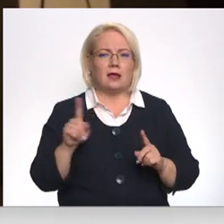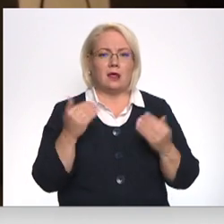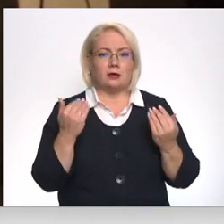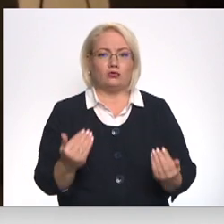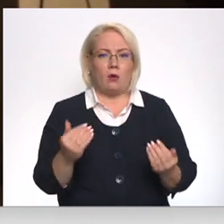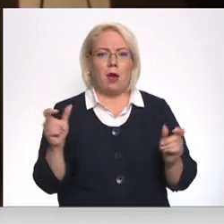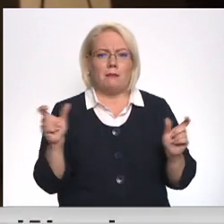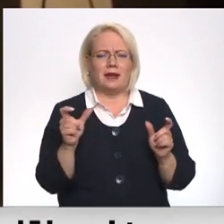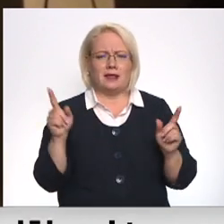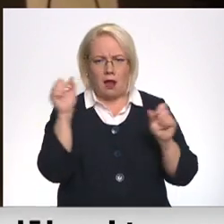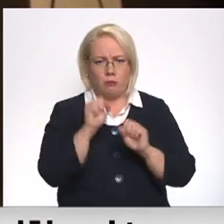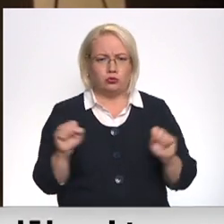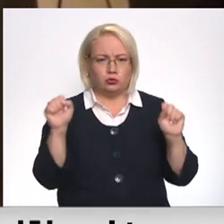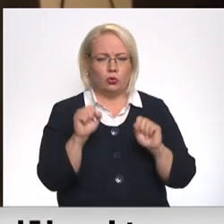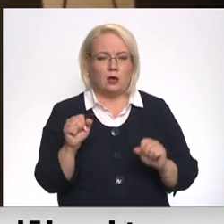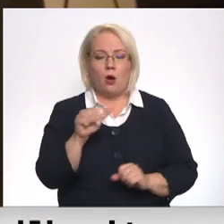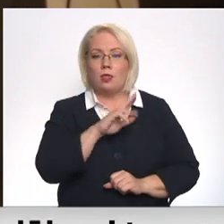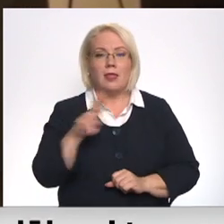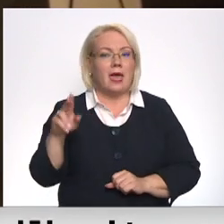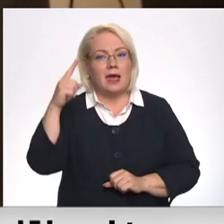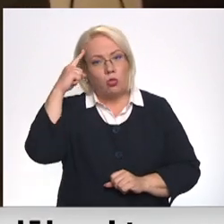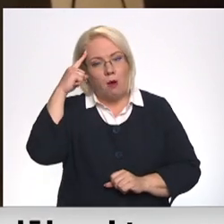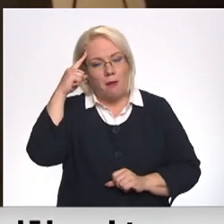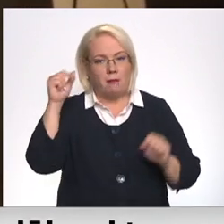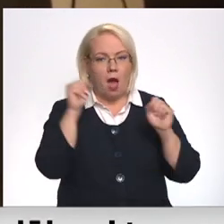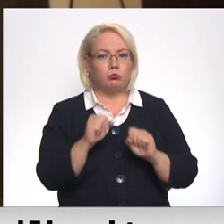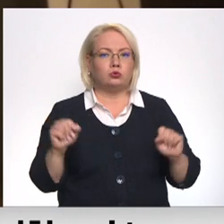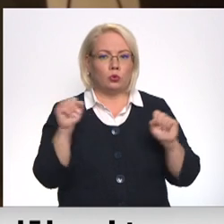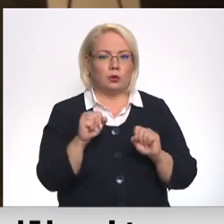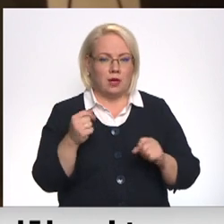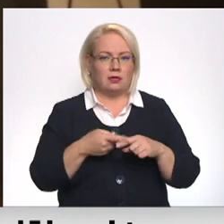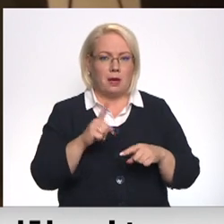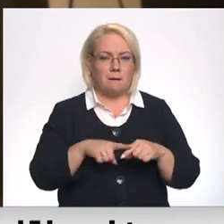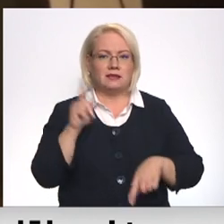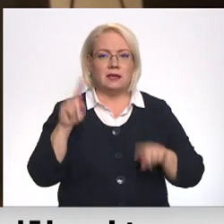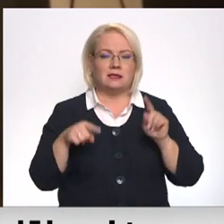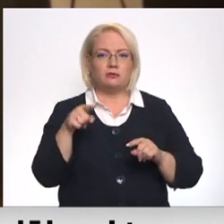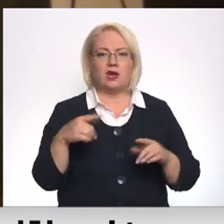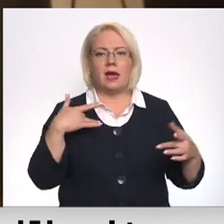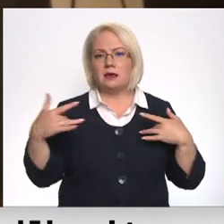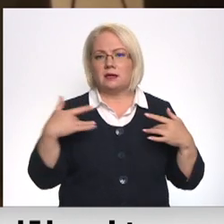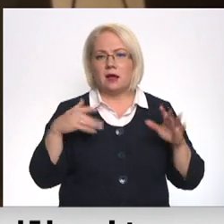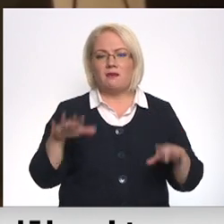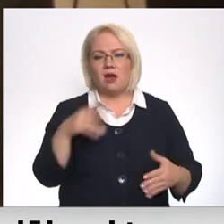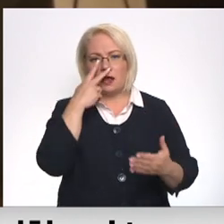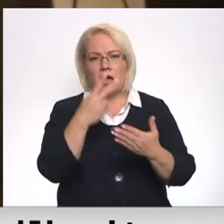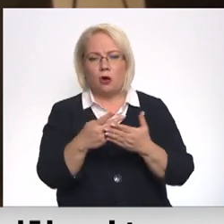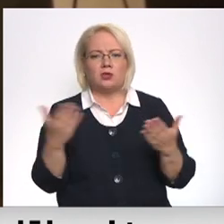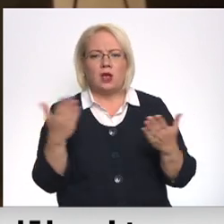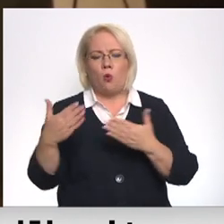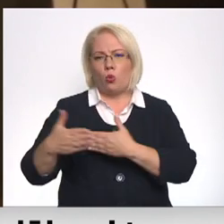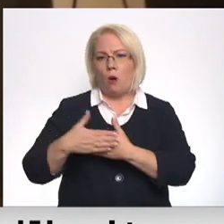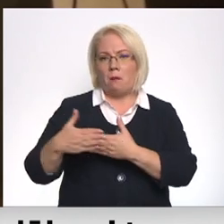šobrīd un neiedomājam absurdu. Tāpēc man šķiet, reizēm šajā izrādē var ieraudzīt kaut ko no malas. Es